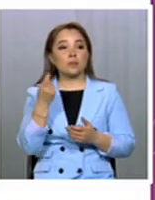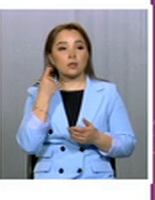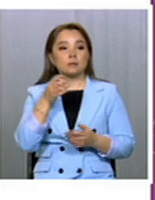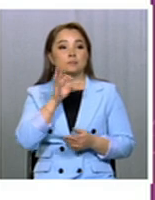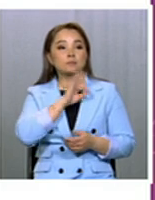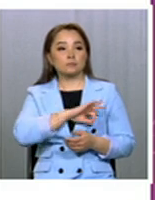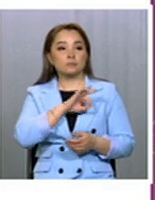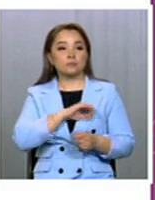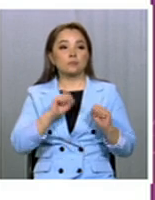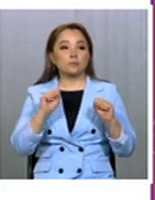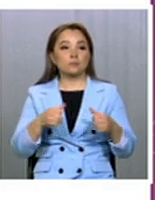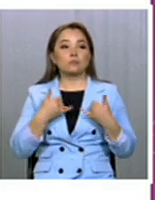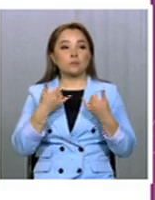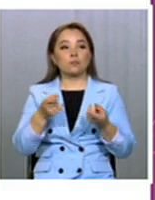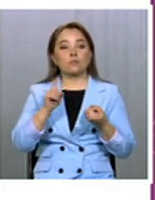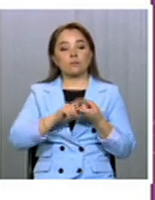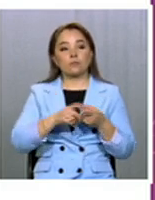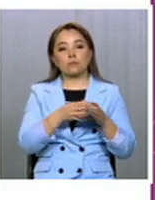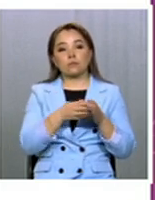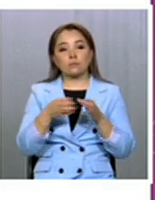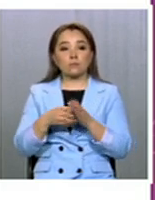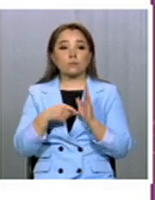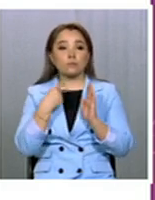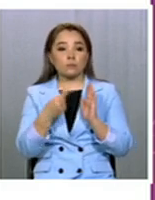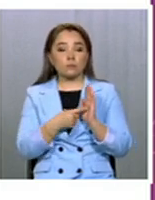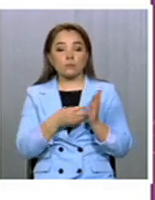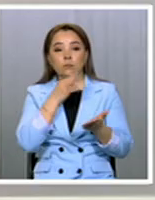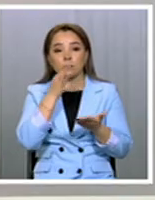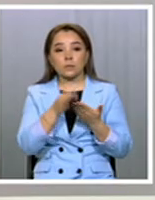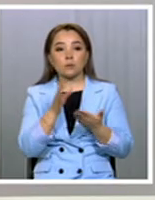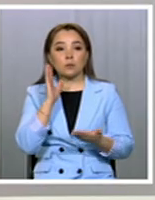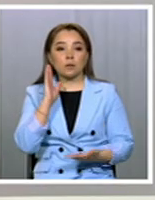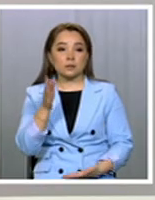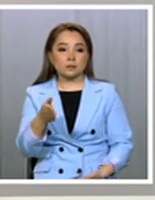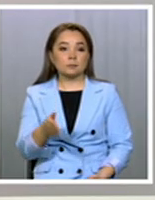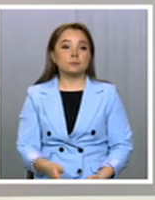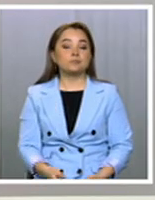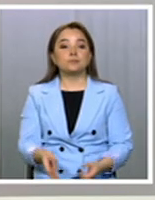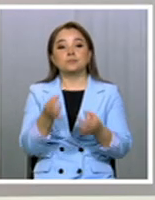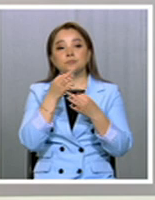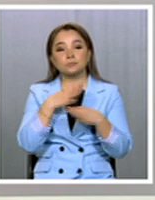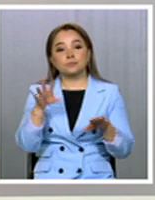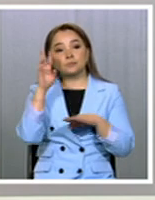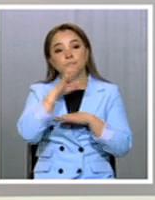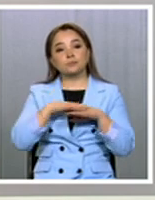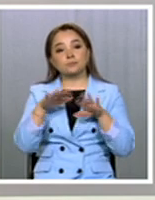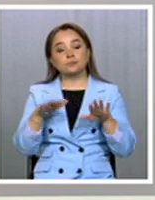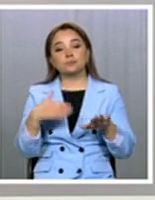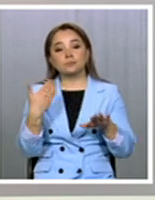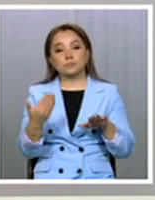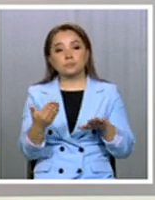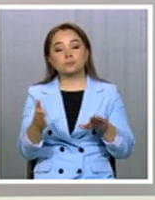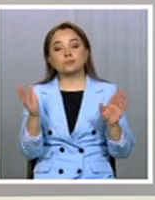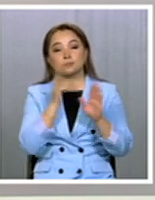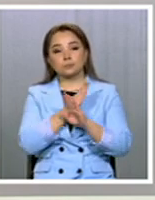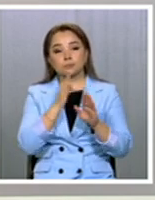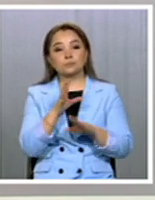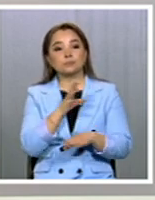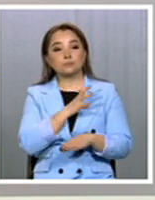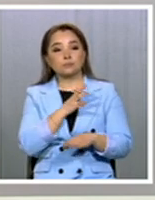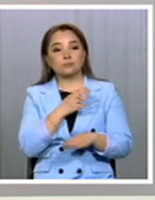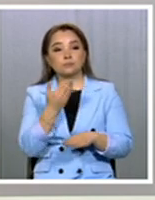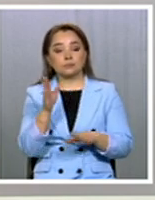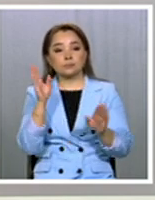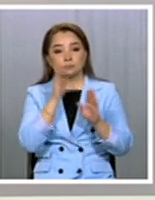пайдалану бойынша жіктелуі сұрақтарына жауап береміз. Кез келген мемлекетте табиғи байлықтарын